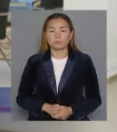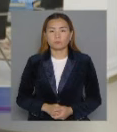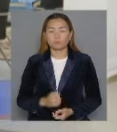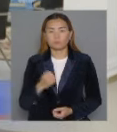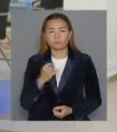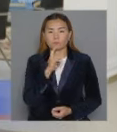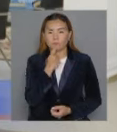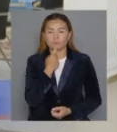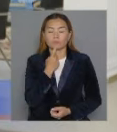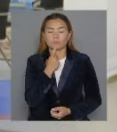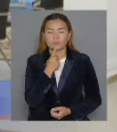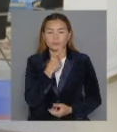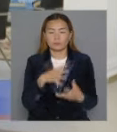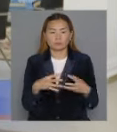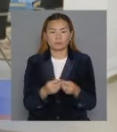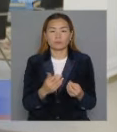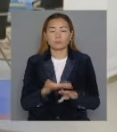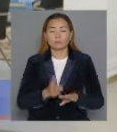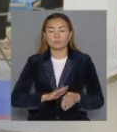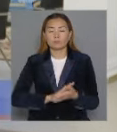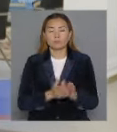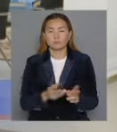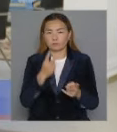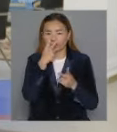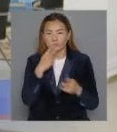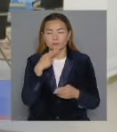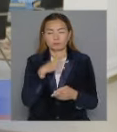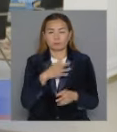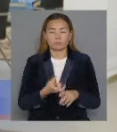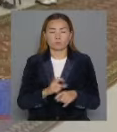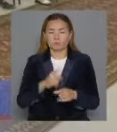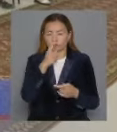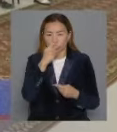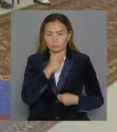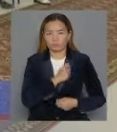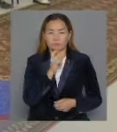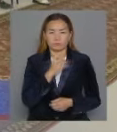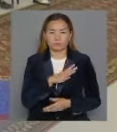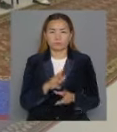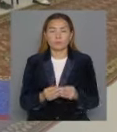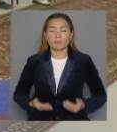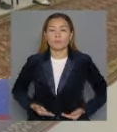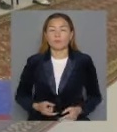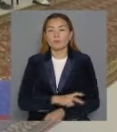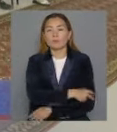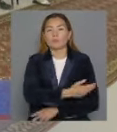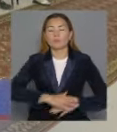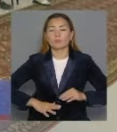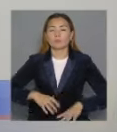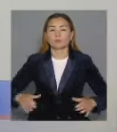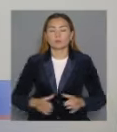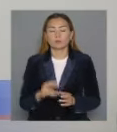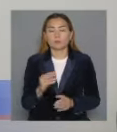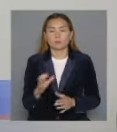Қатты қиында жүрген семьяларға бардық, және де маған өте қиын болды, бірақ. Шара барысында өңірде медицина және төтенше